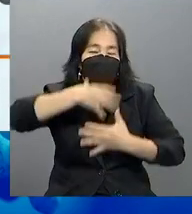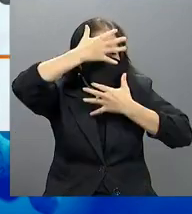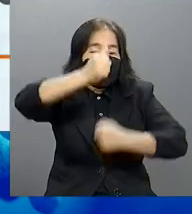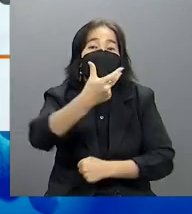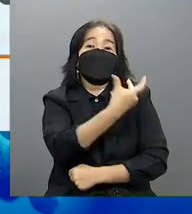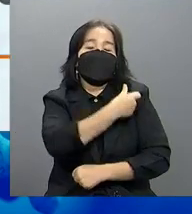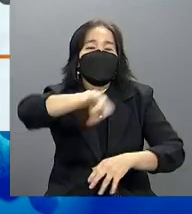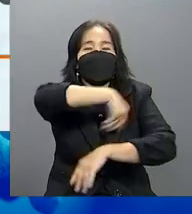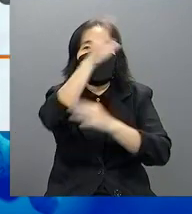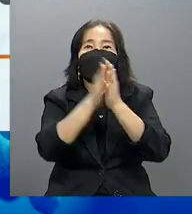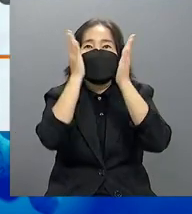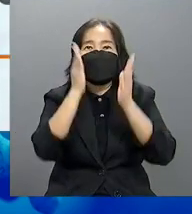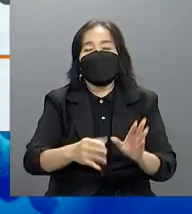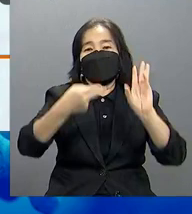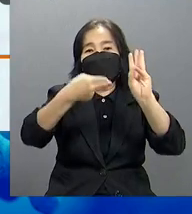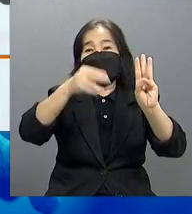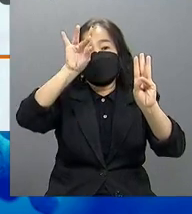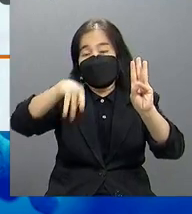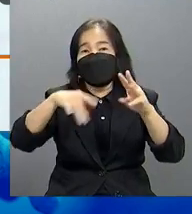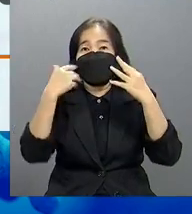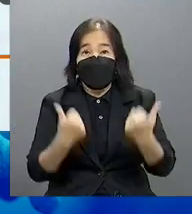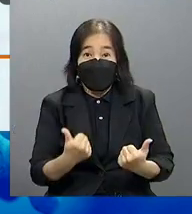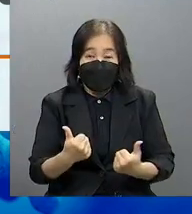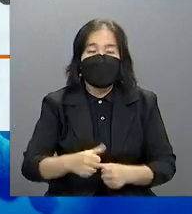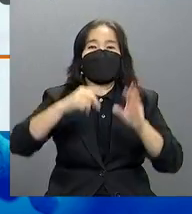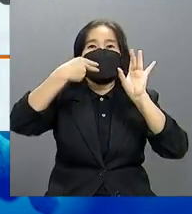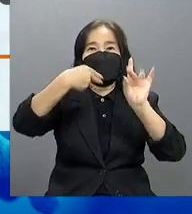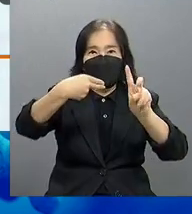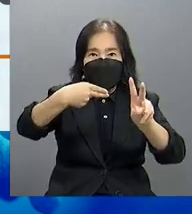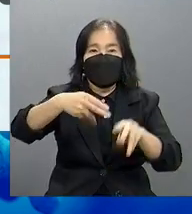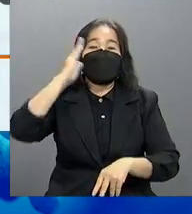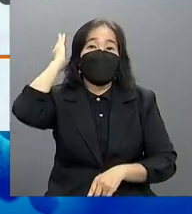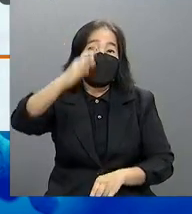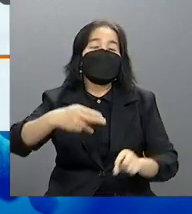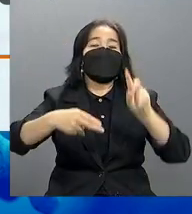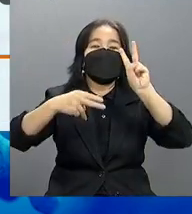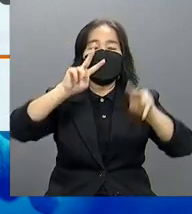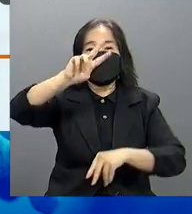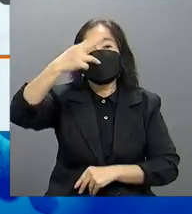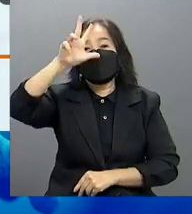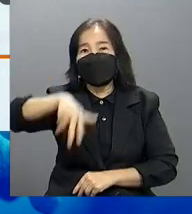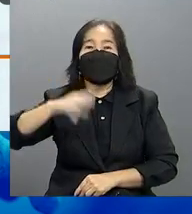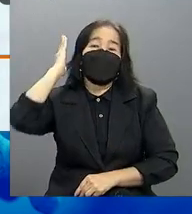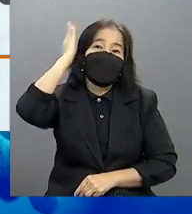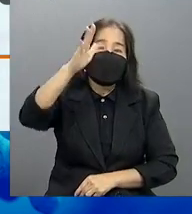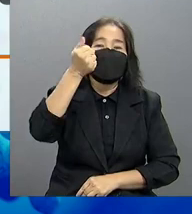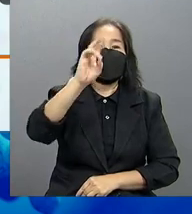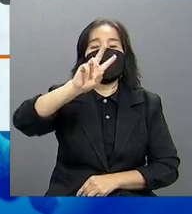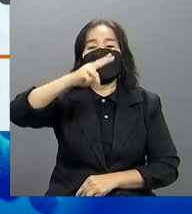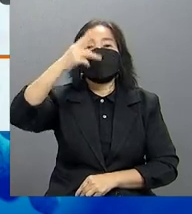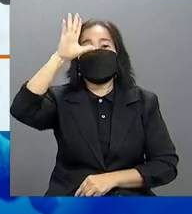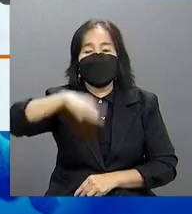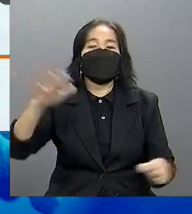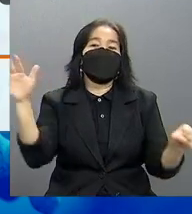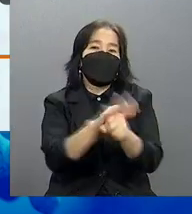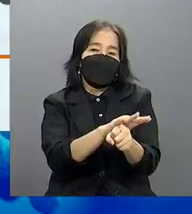วันแรกก็คือวันนี้ 20,000 คนวันที่2 23,000 คนแล้วก็วันที่3 25,000 คนพร้อมกันนี้คาดการว่